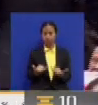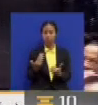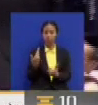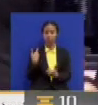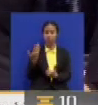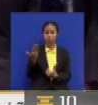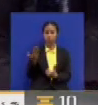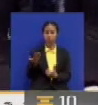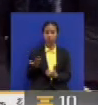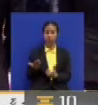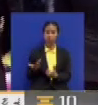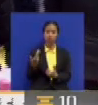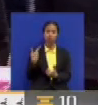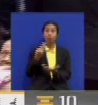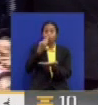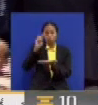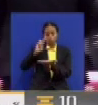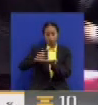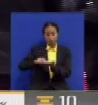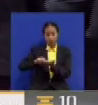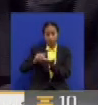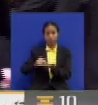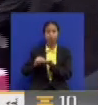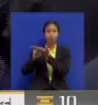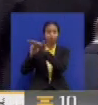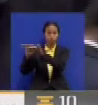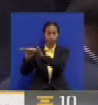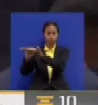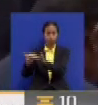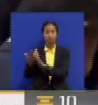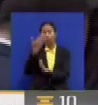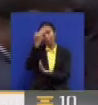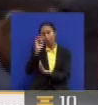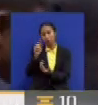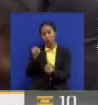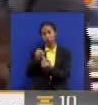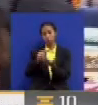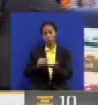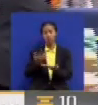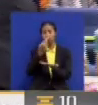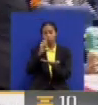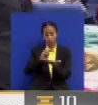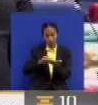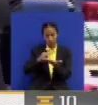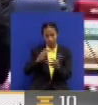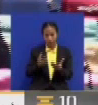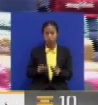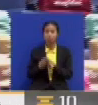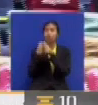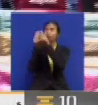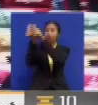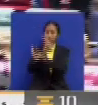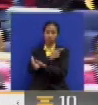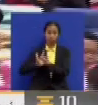ใจถูกแบล็กเมย์บ้างถูกกดดันถูกอะไรบ้างถูกข่มขู่คุกคามบ้าง ค่ะ พวกนี้จะมีโอกาสได้ล้างแค้น ค่ะ เอาคืนไหมว่